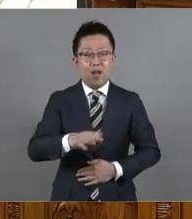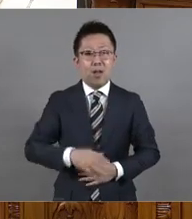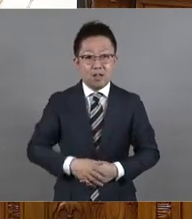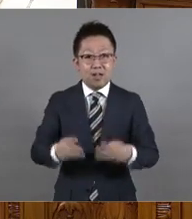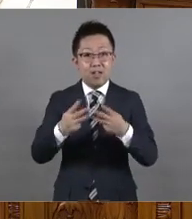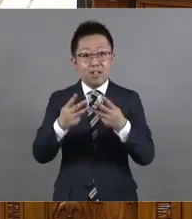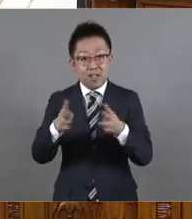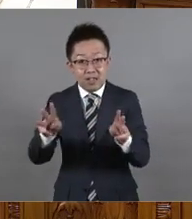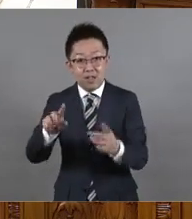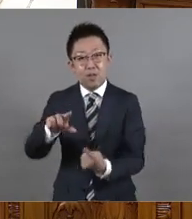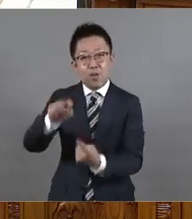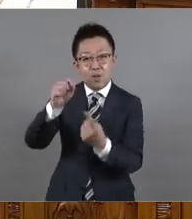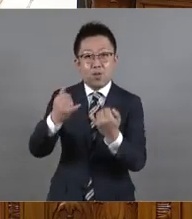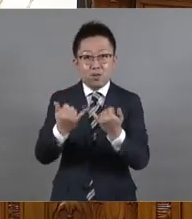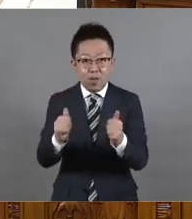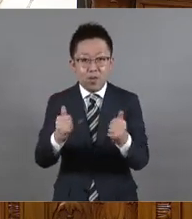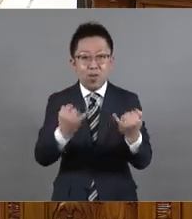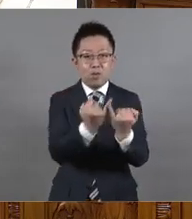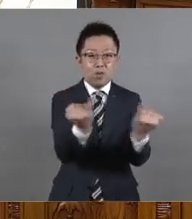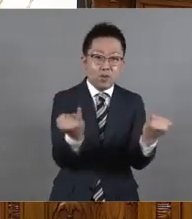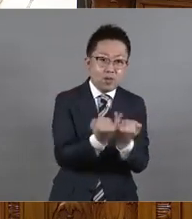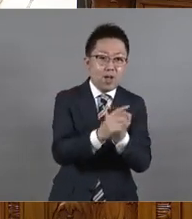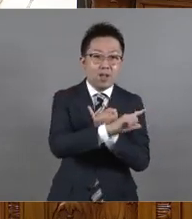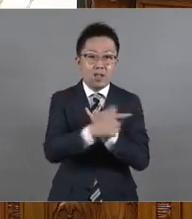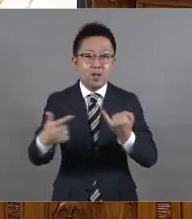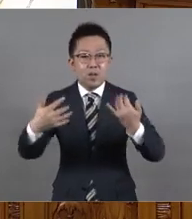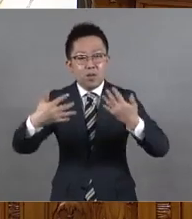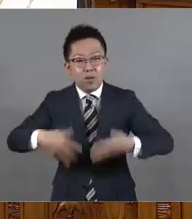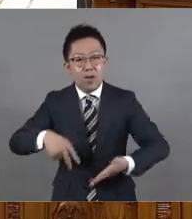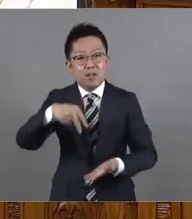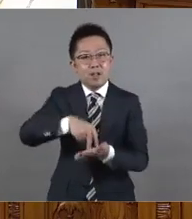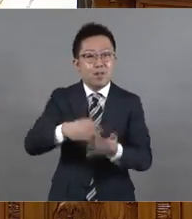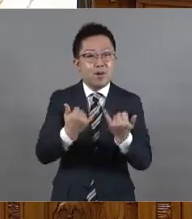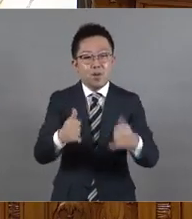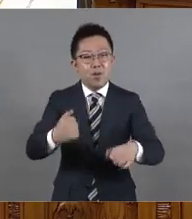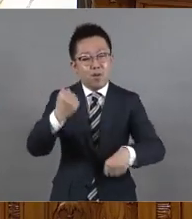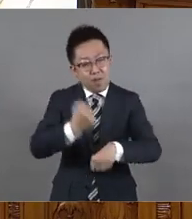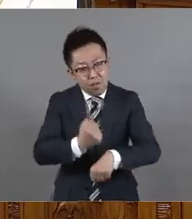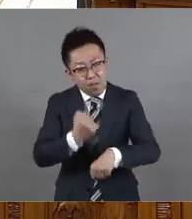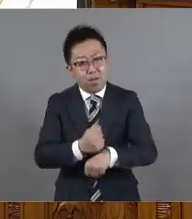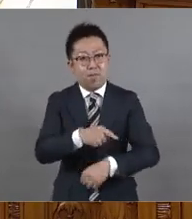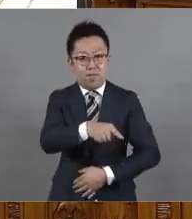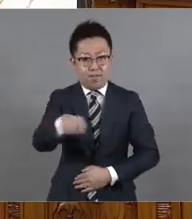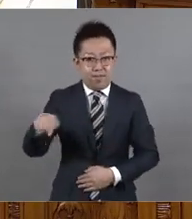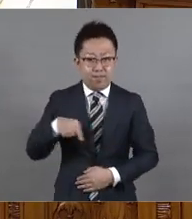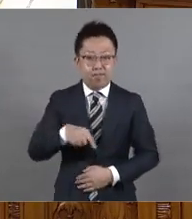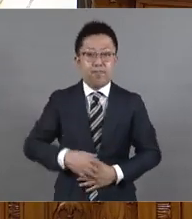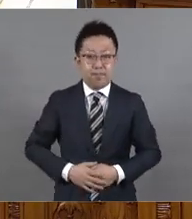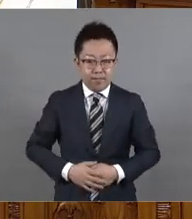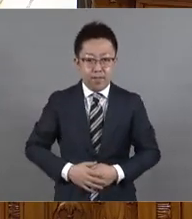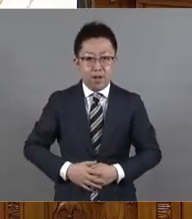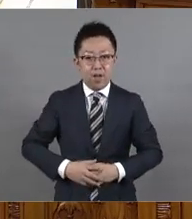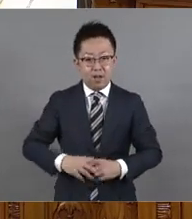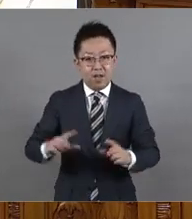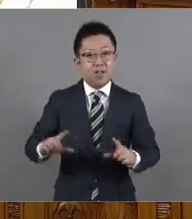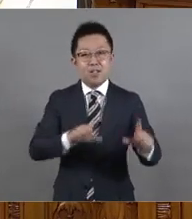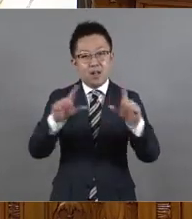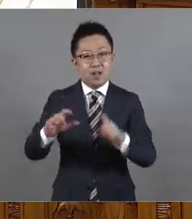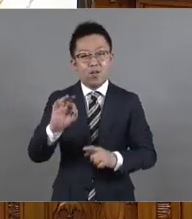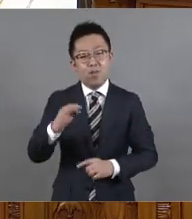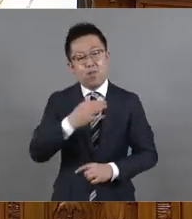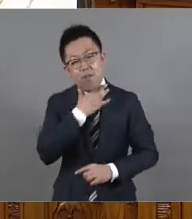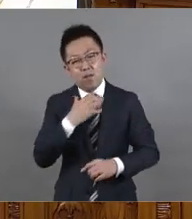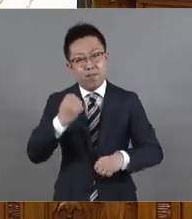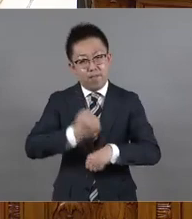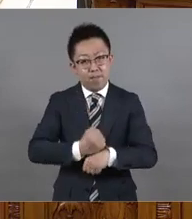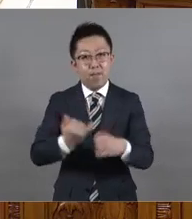女性など弱い立場にある方々が大変厳しい状況に直面しています生活困窮者やひとり親